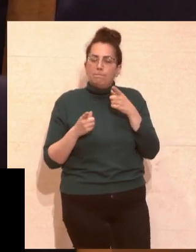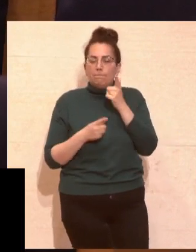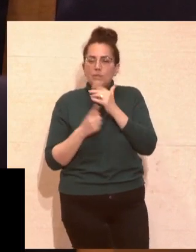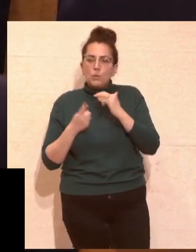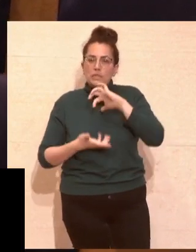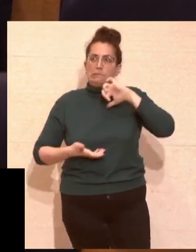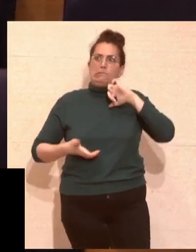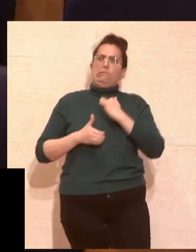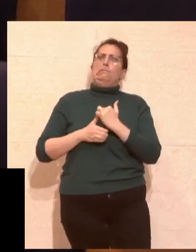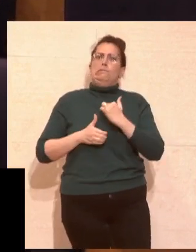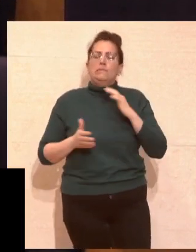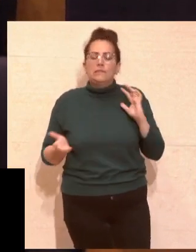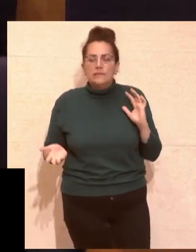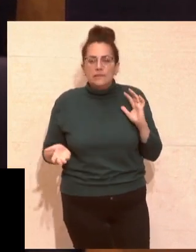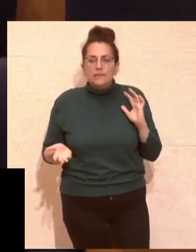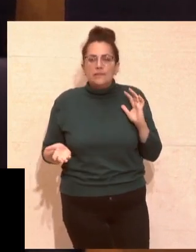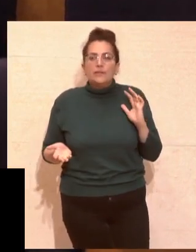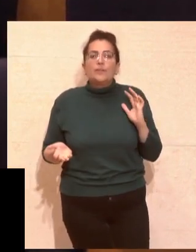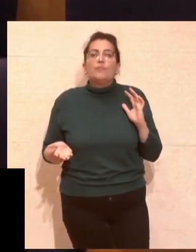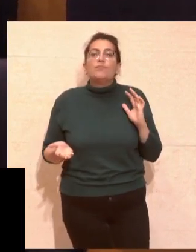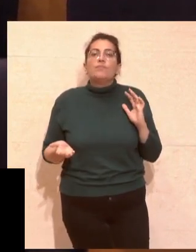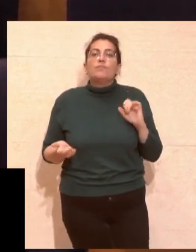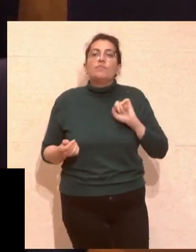sociétale, voilà, au sens large, pour se